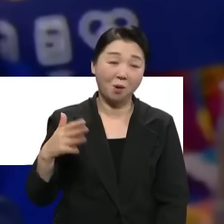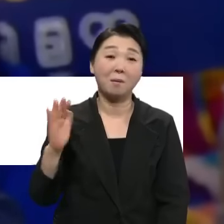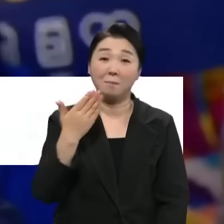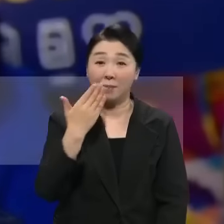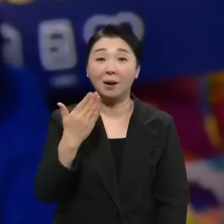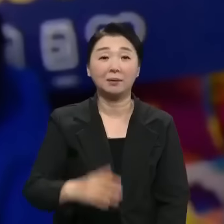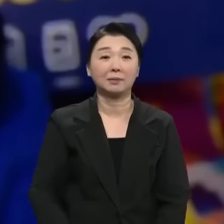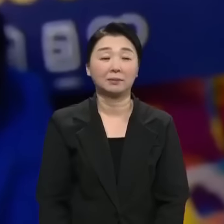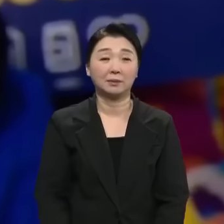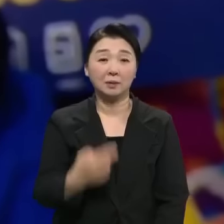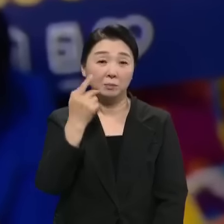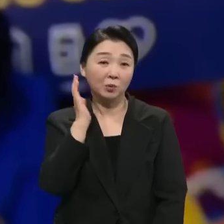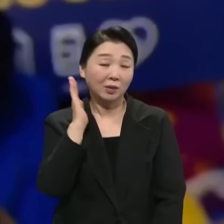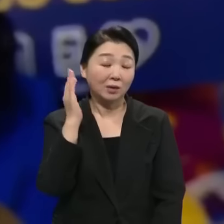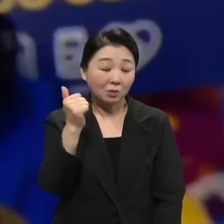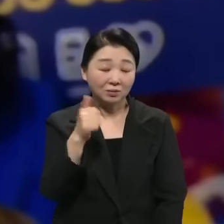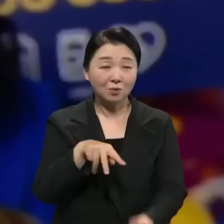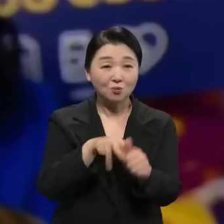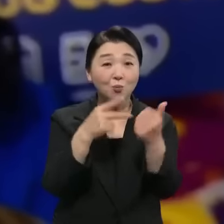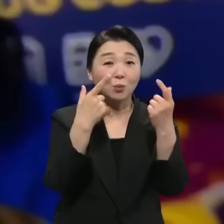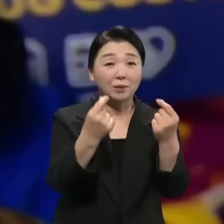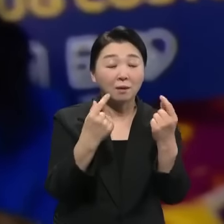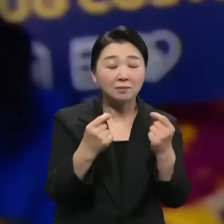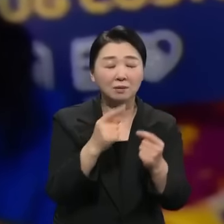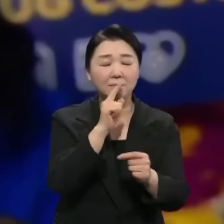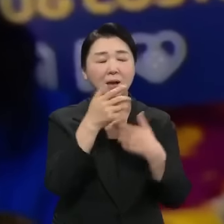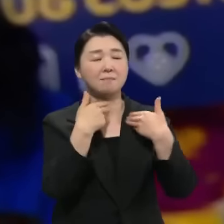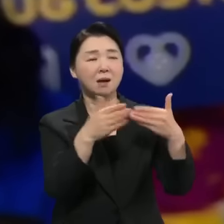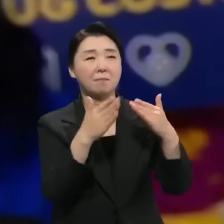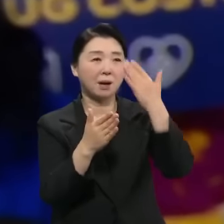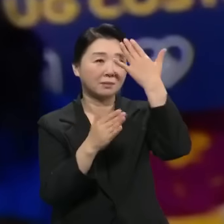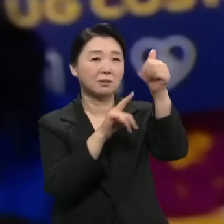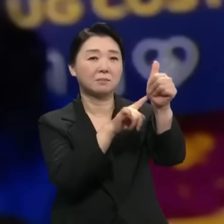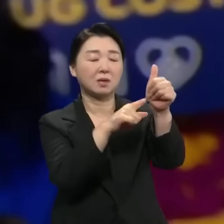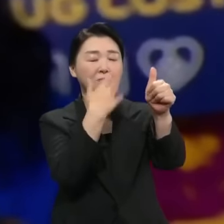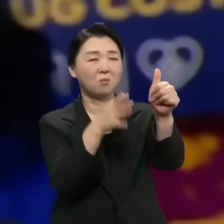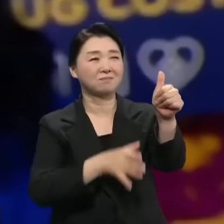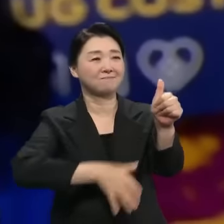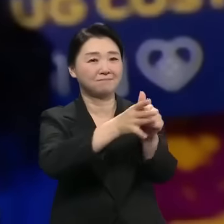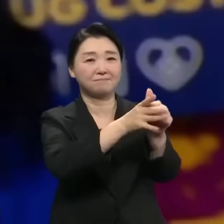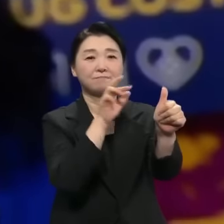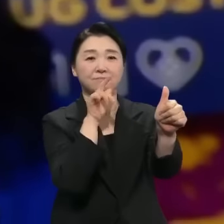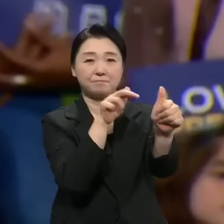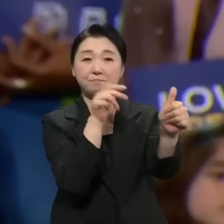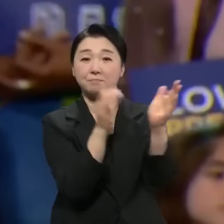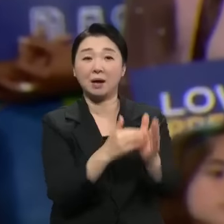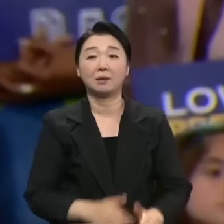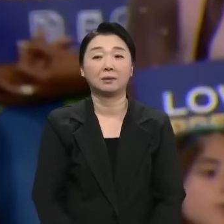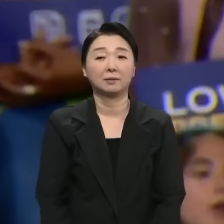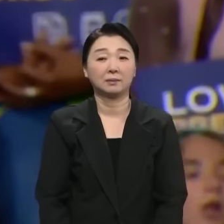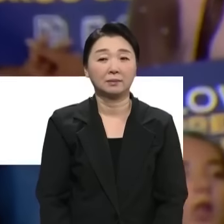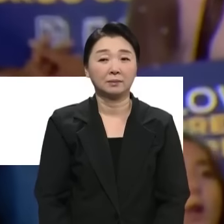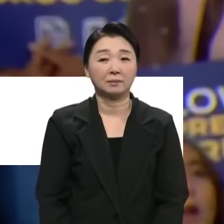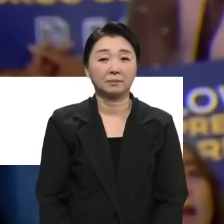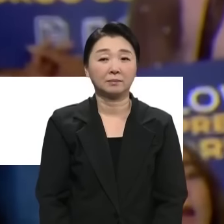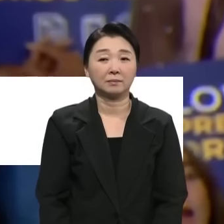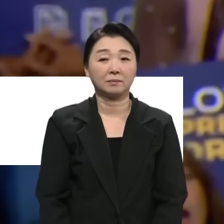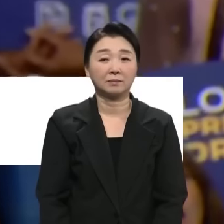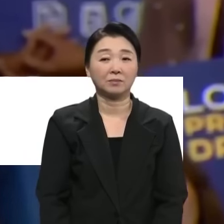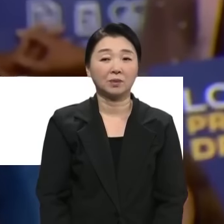바이든 대통령은 여전히 자신이 후보인 것처럼 거친 표현으로 트럼프 전 대통령을 몰아세우기도 했습니다. The guy we're running